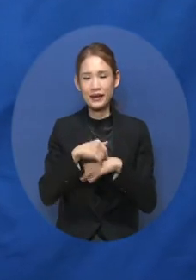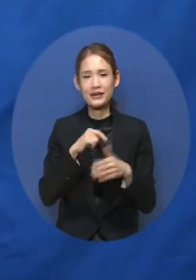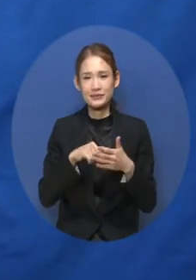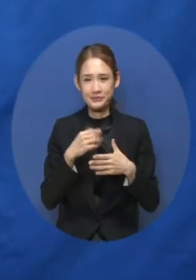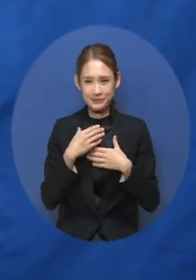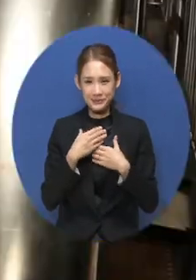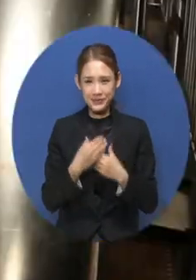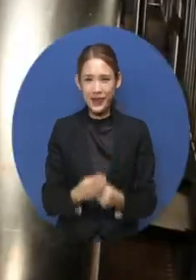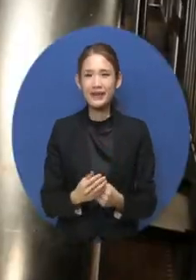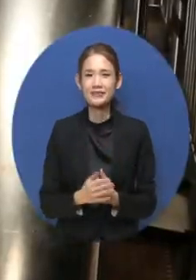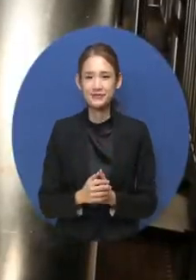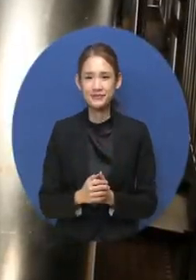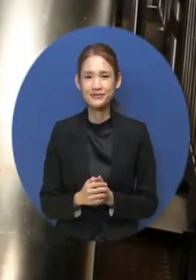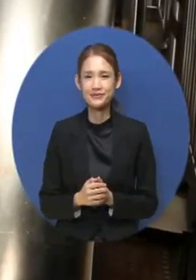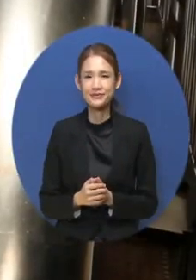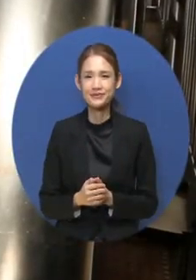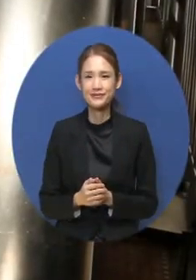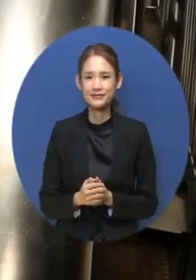편해졌어요.